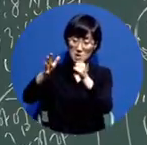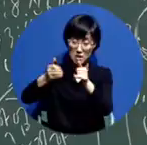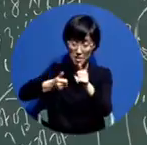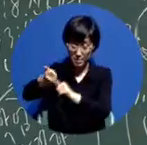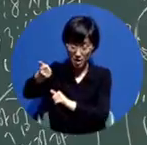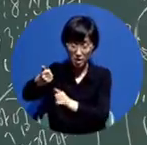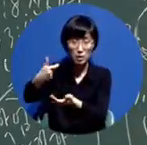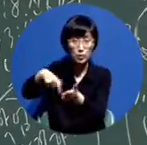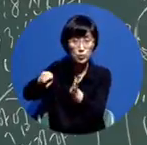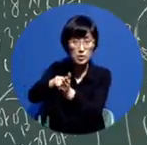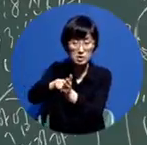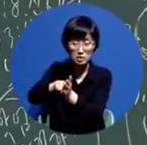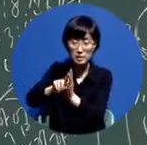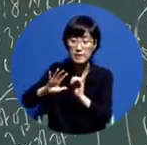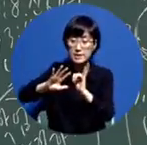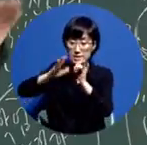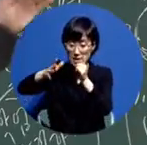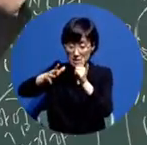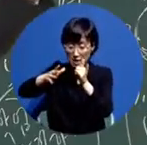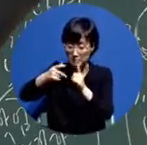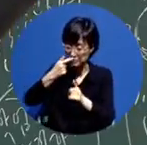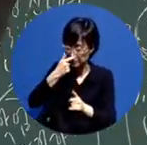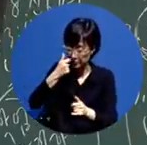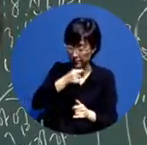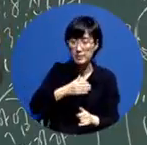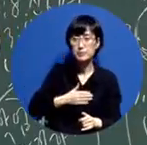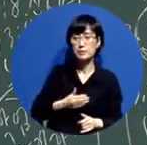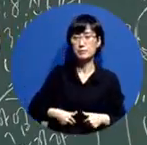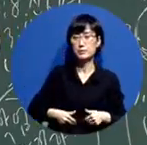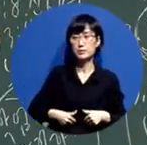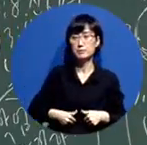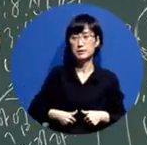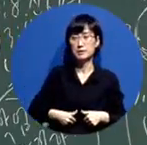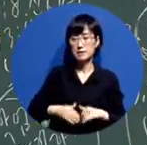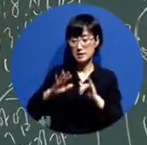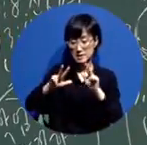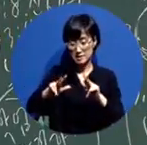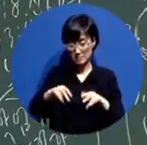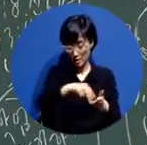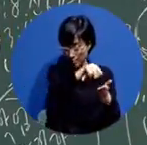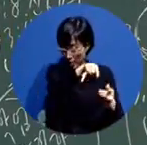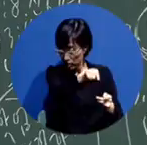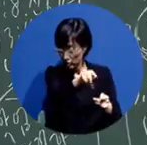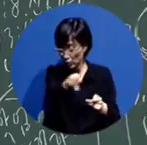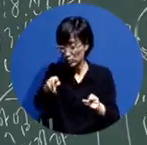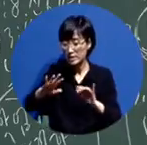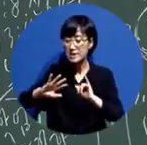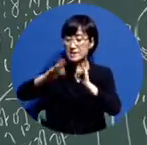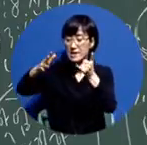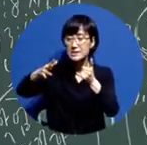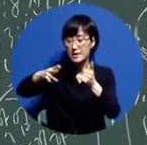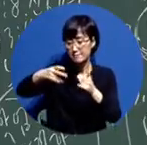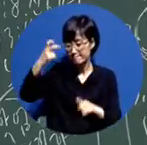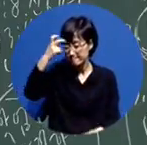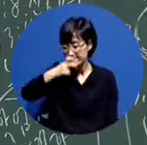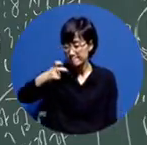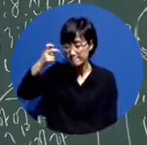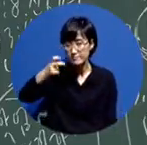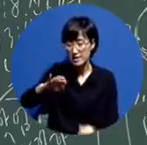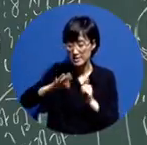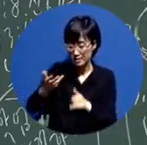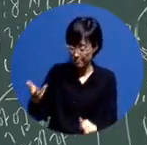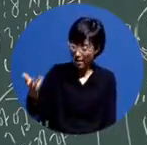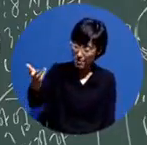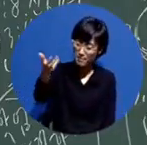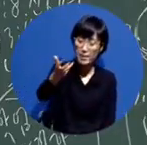他们要征服世界的话，得知道世界。 세상을지금탐방하고있다생각하십시오。 现在世上有这样那样的。 안그러면여러분마음이불안해서